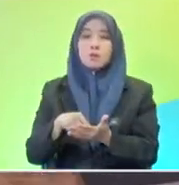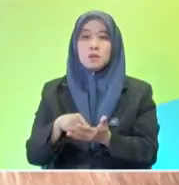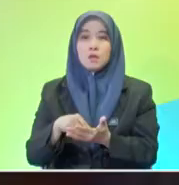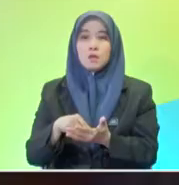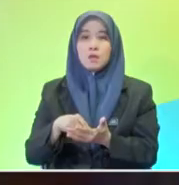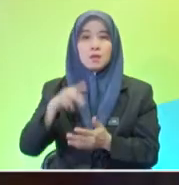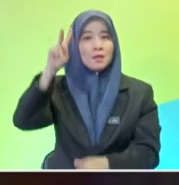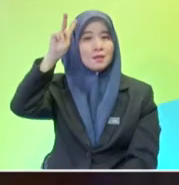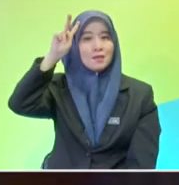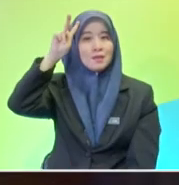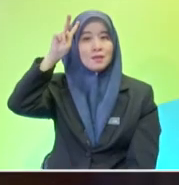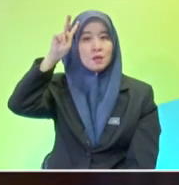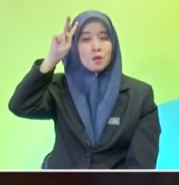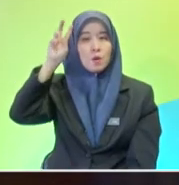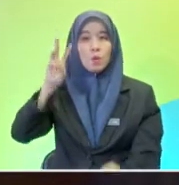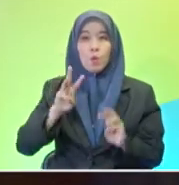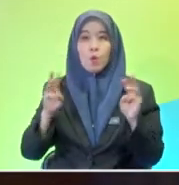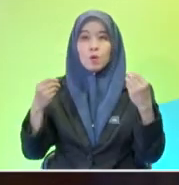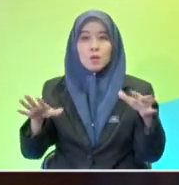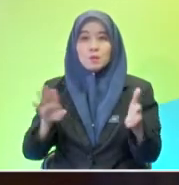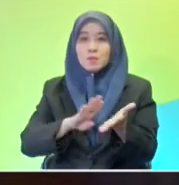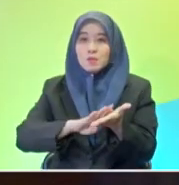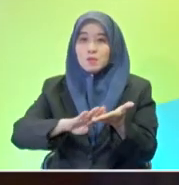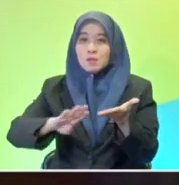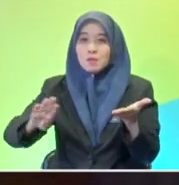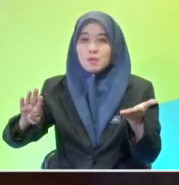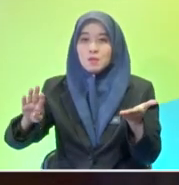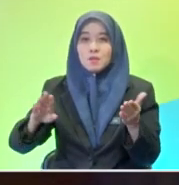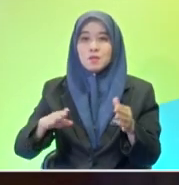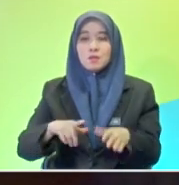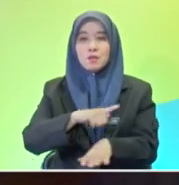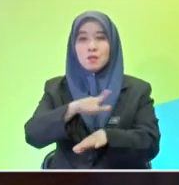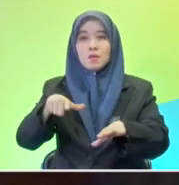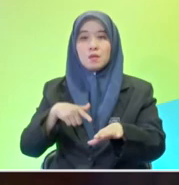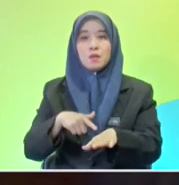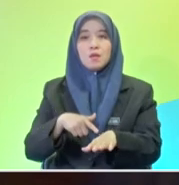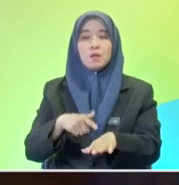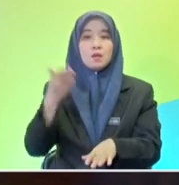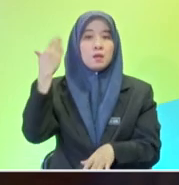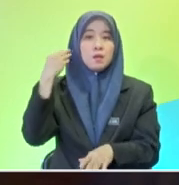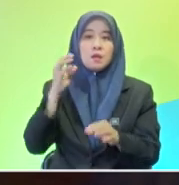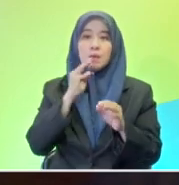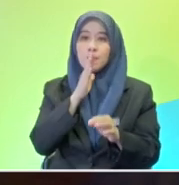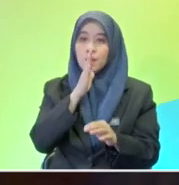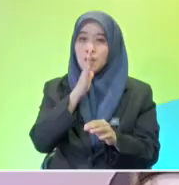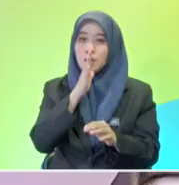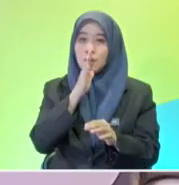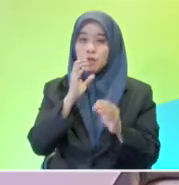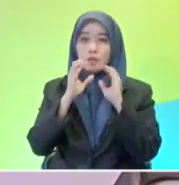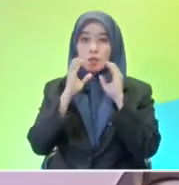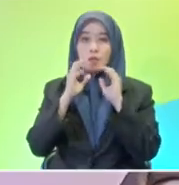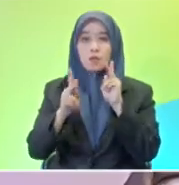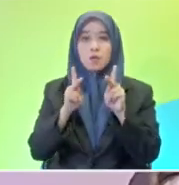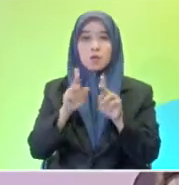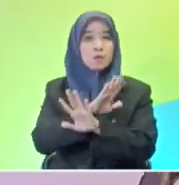abang Kris Wah dah bersihlah laman Abang Kris memanglah Cikgu tadi Mama kata kalau Kris tak